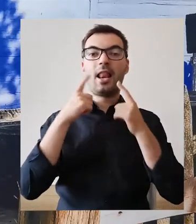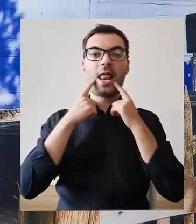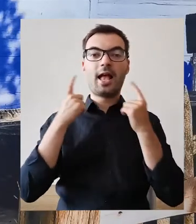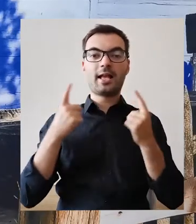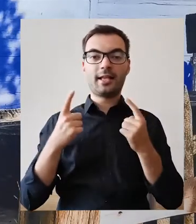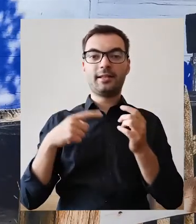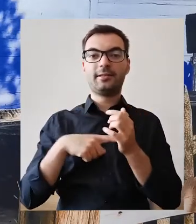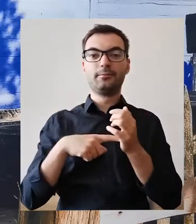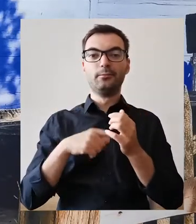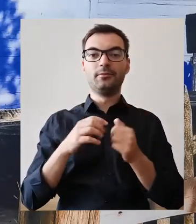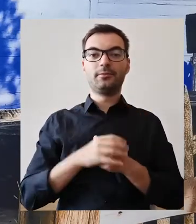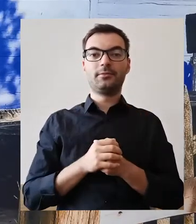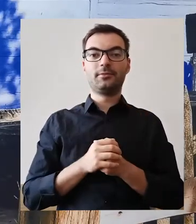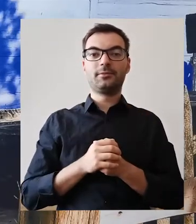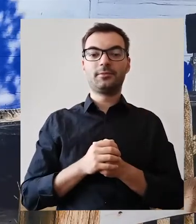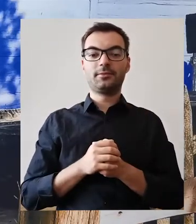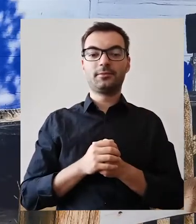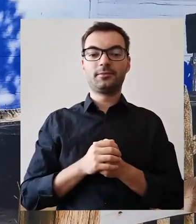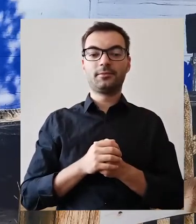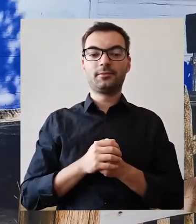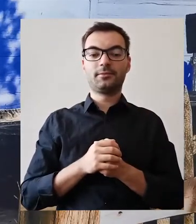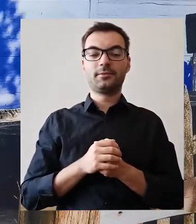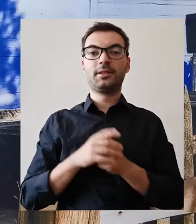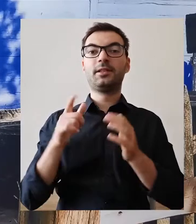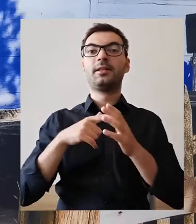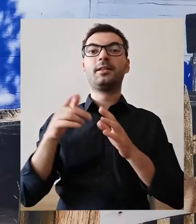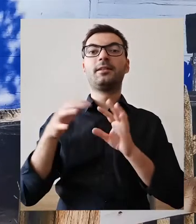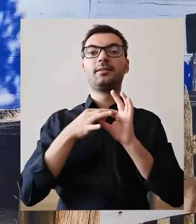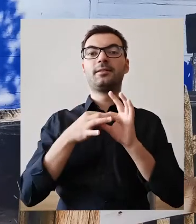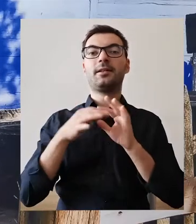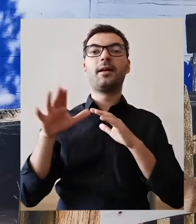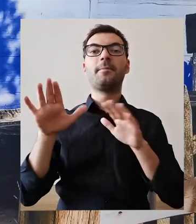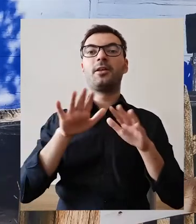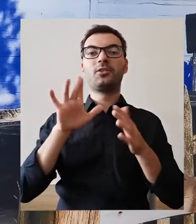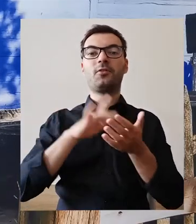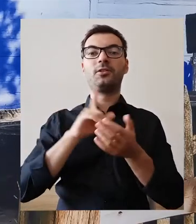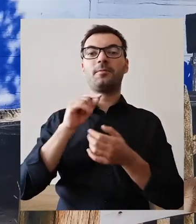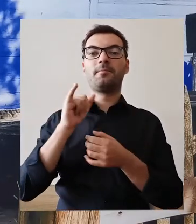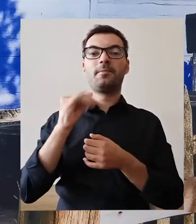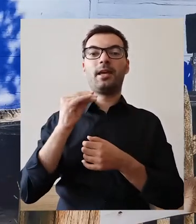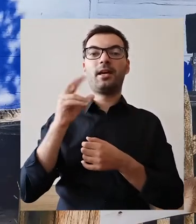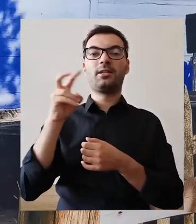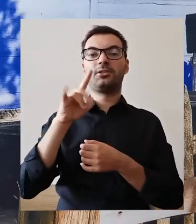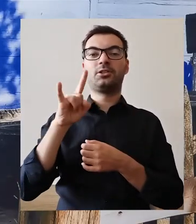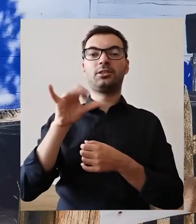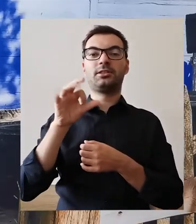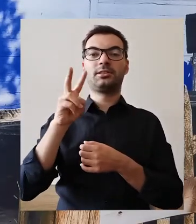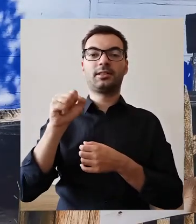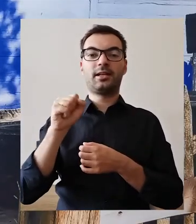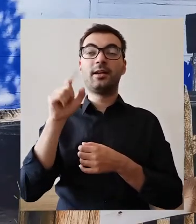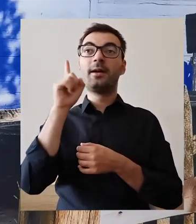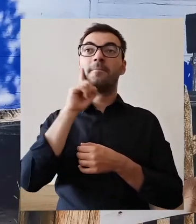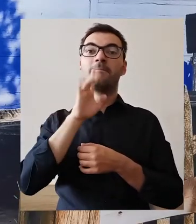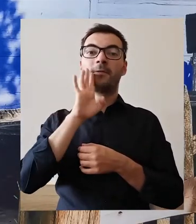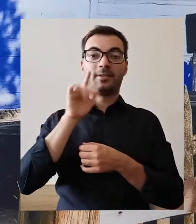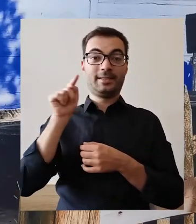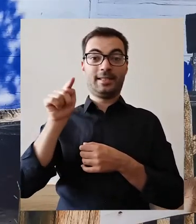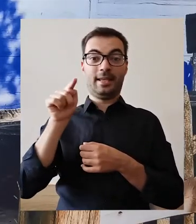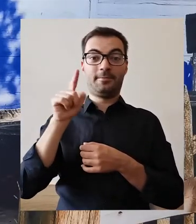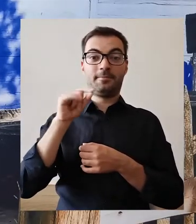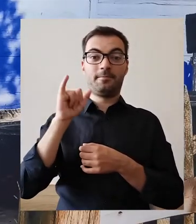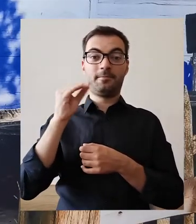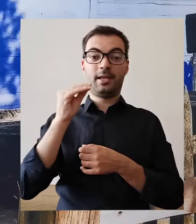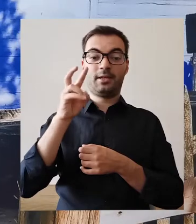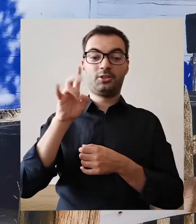związana z tym terenem jest związana z miejscowością pieczywka prawdopodobnie właśnie tam zaczęła się